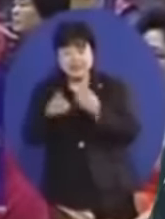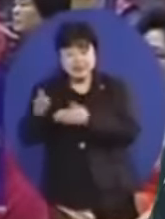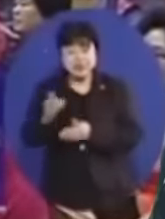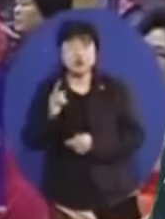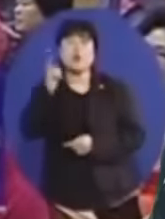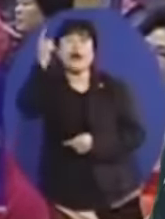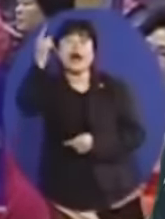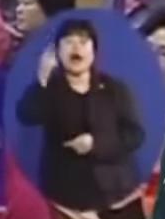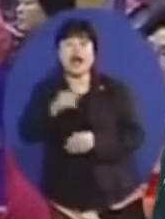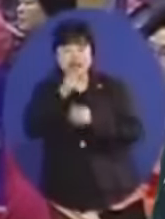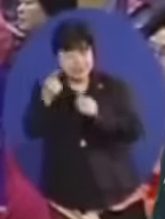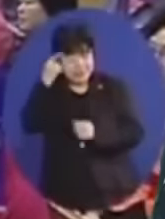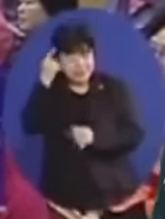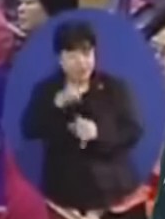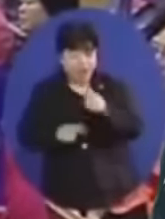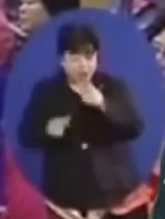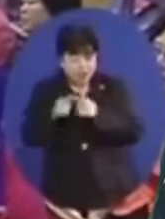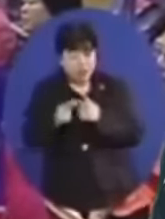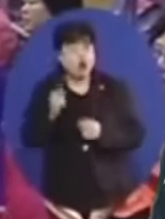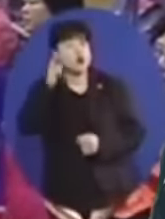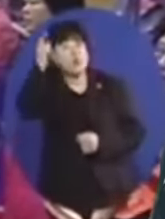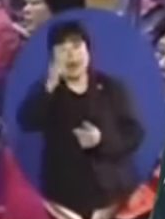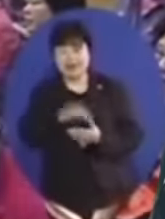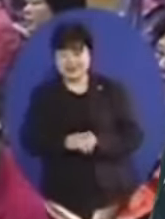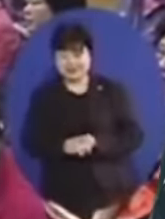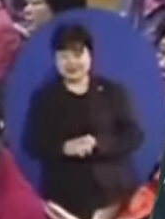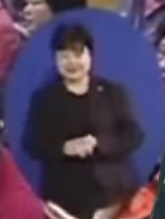높으며 내 생각은 너희 생각보다 높음이라.